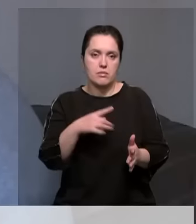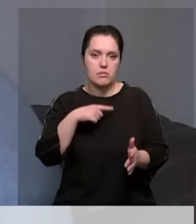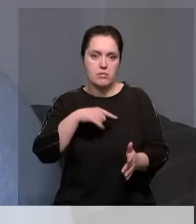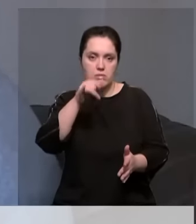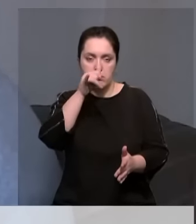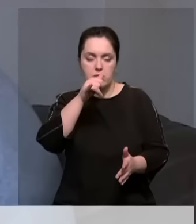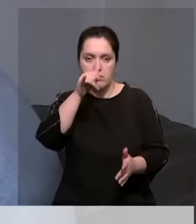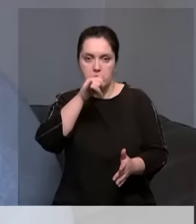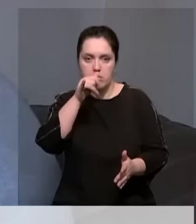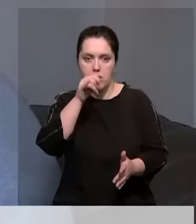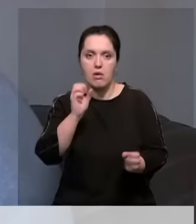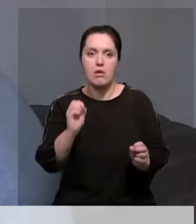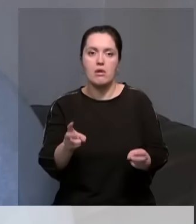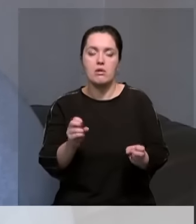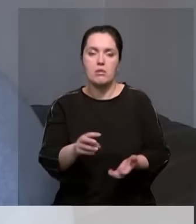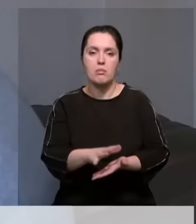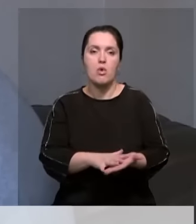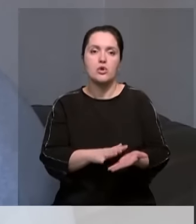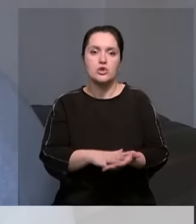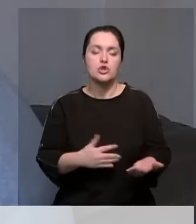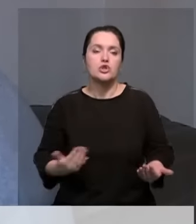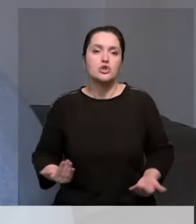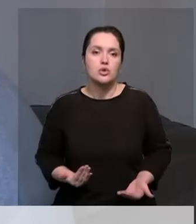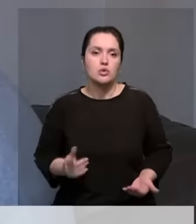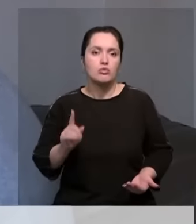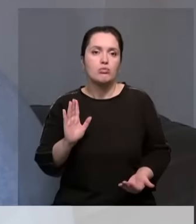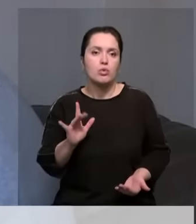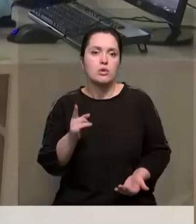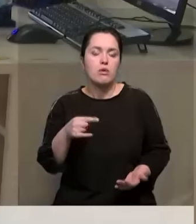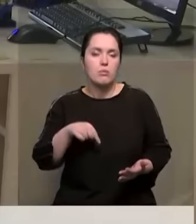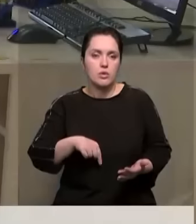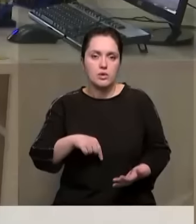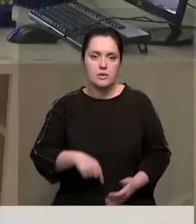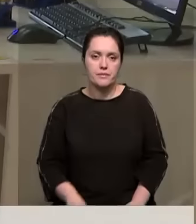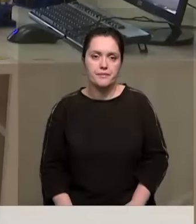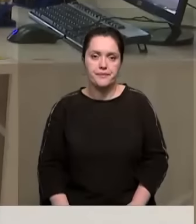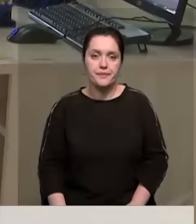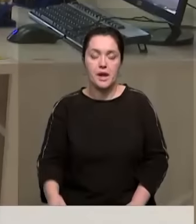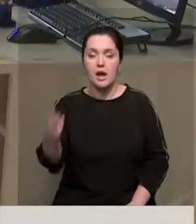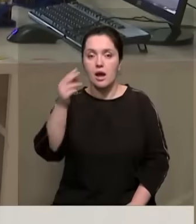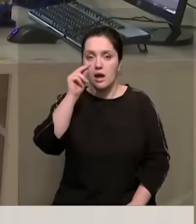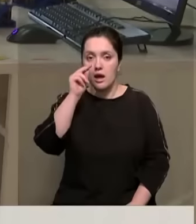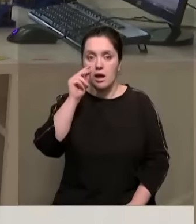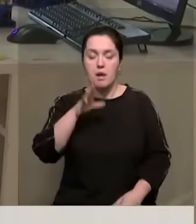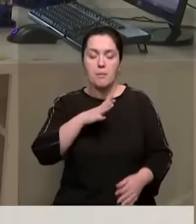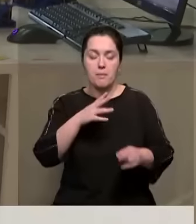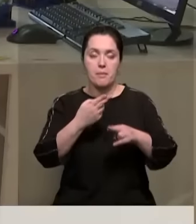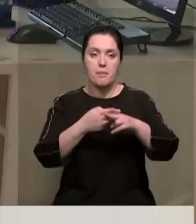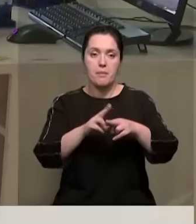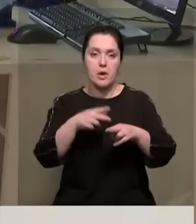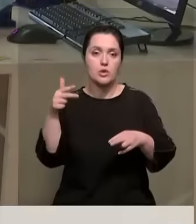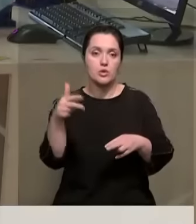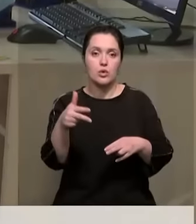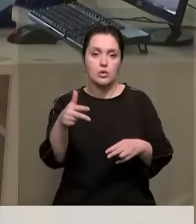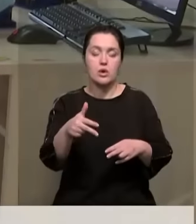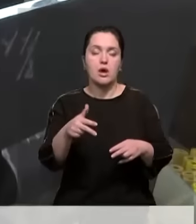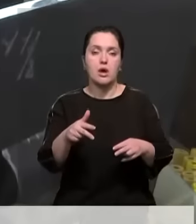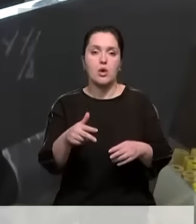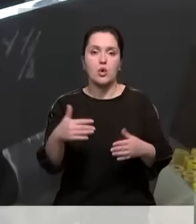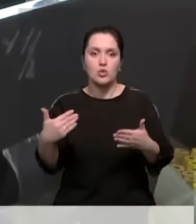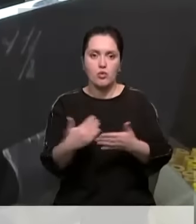я не знала, как жить дальше, я не знала, что будет с моим ребенком. С начала года в стране выявили больше 3000 новых случаев